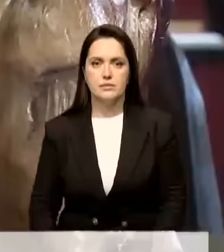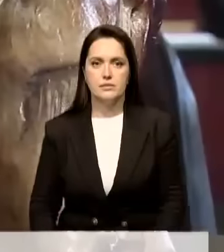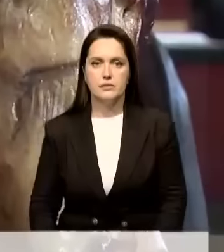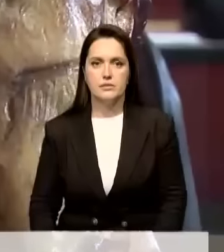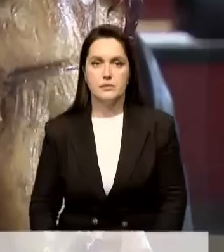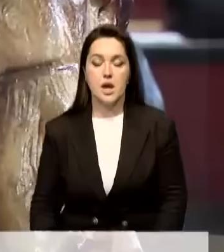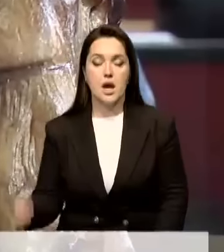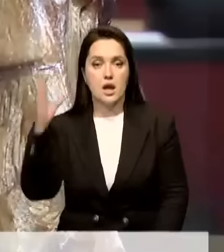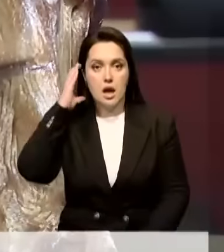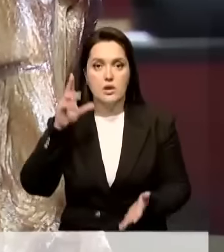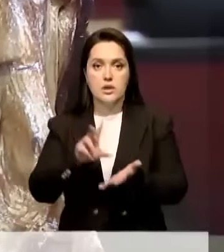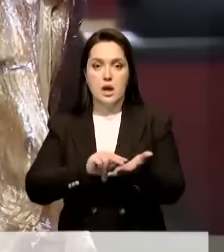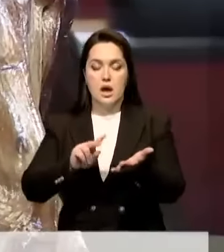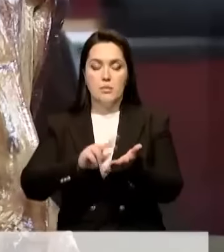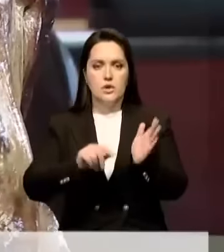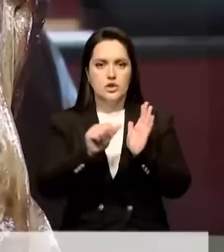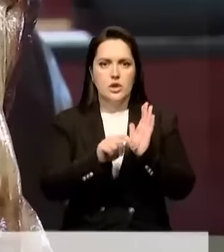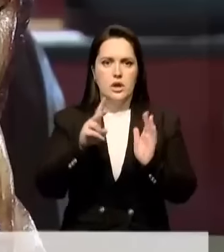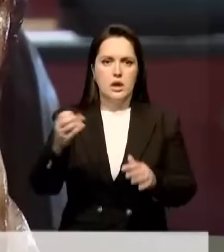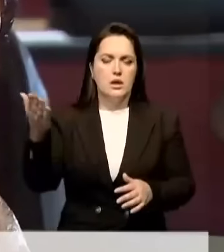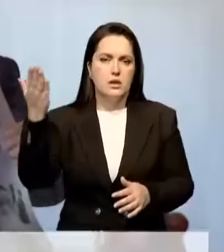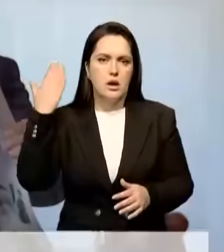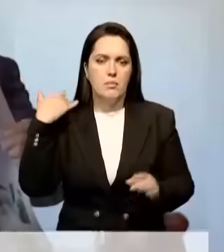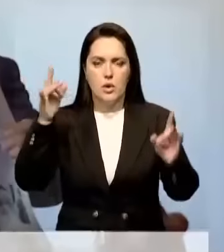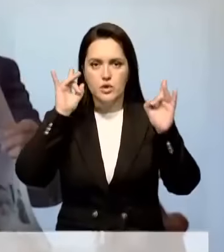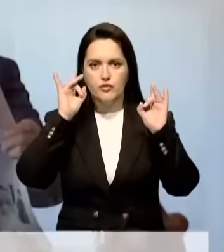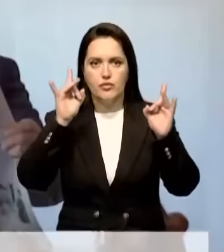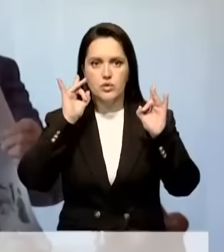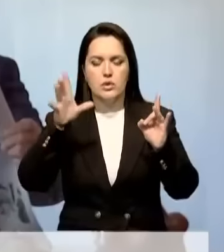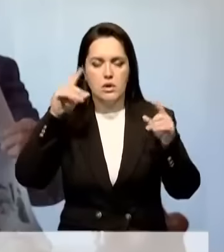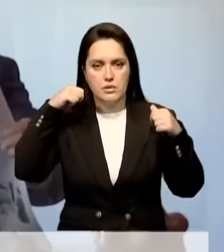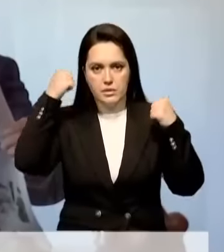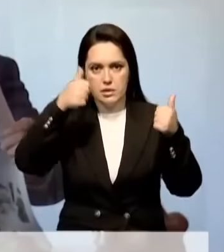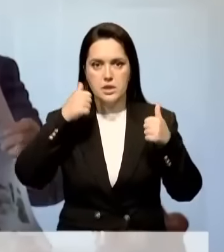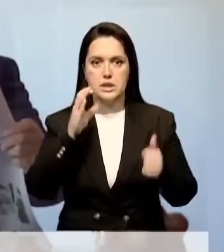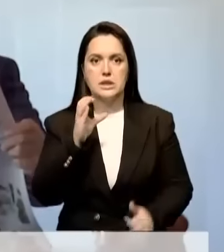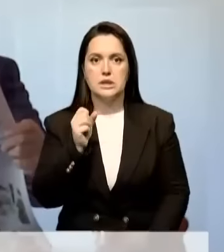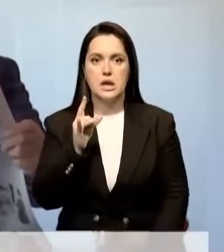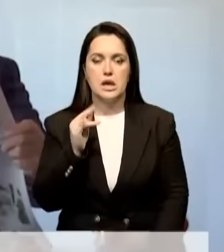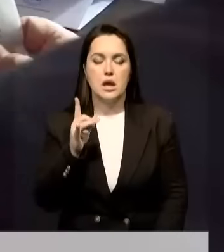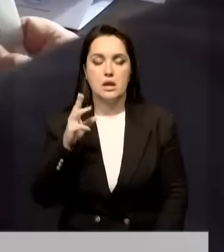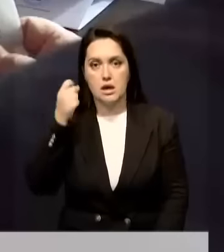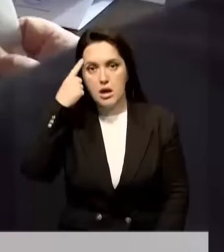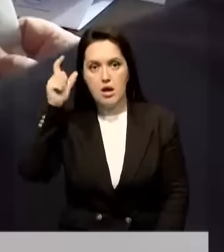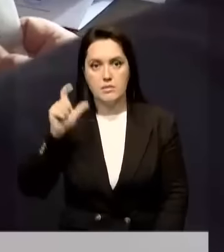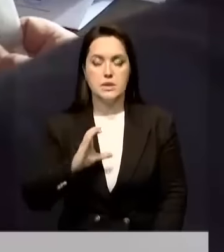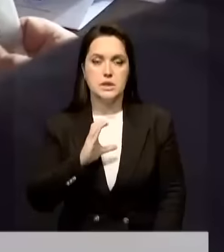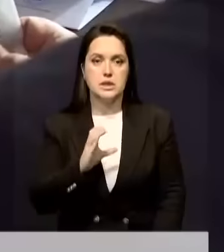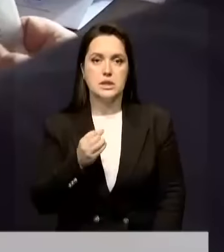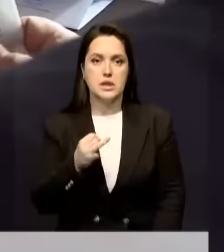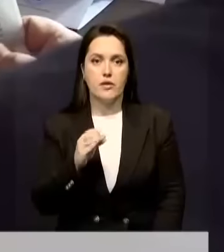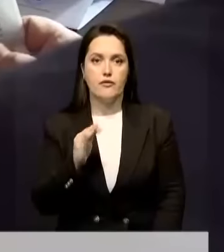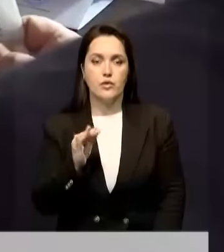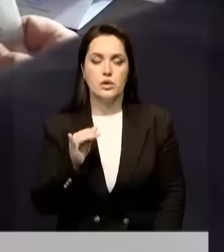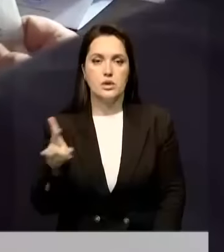Это радиозапись 60-летней давности. На ней звучит никому неизвестный кюй «Сарыарка» авторства Сакена Сейфуллина. Исполнил